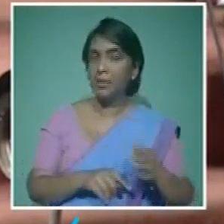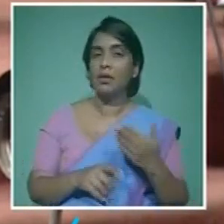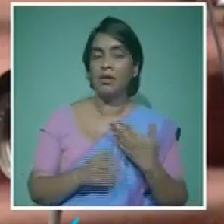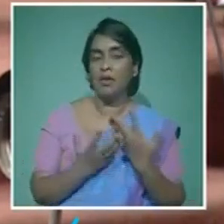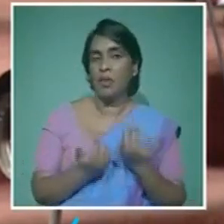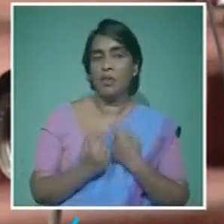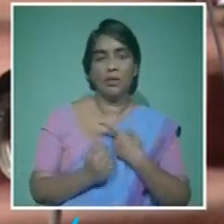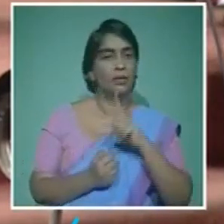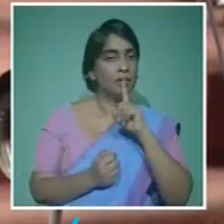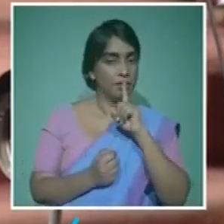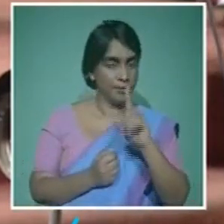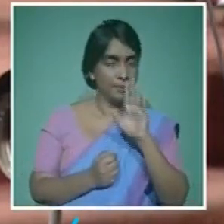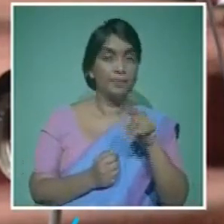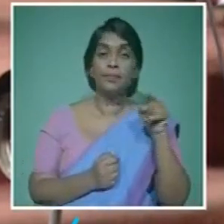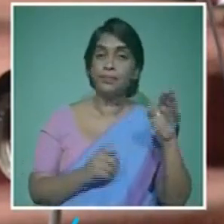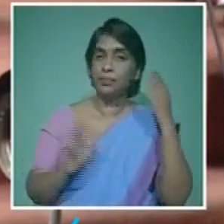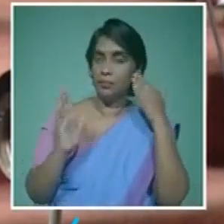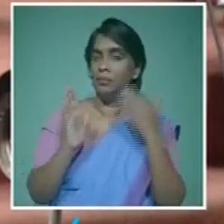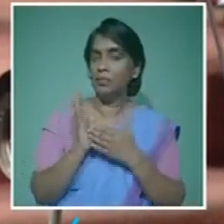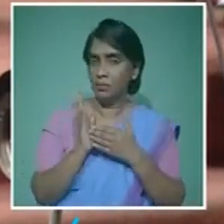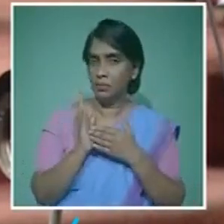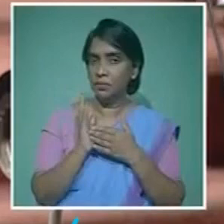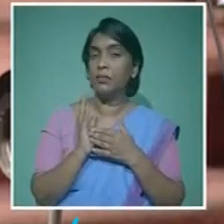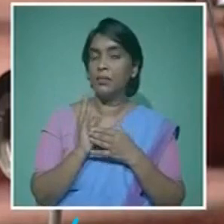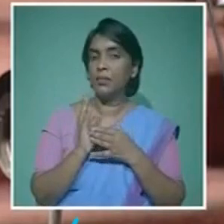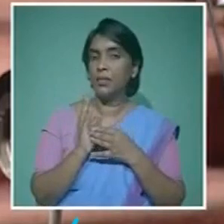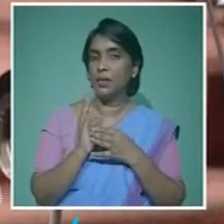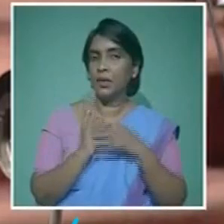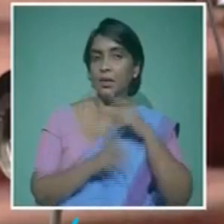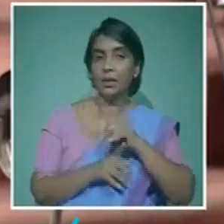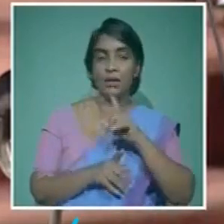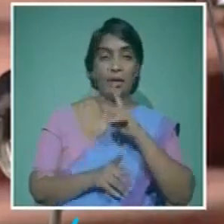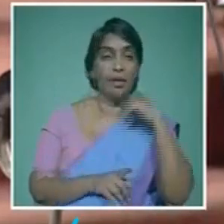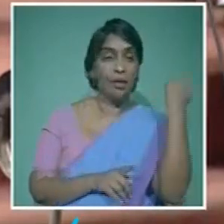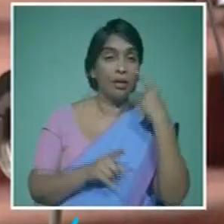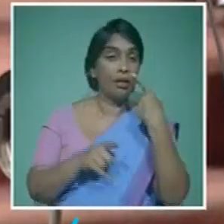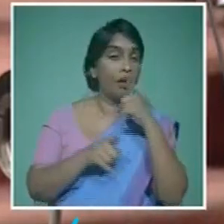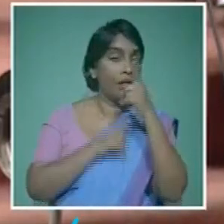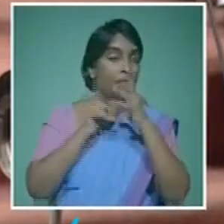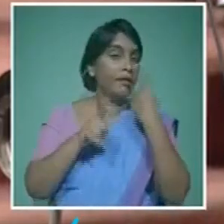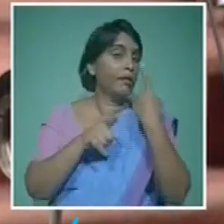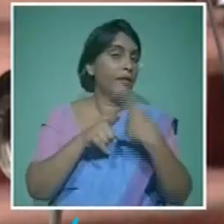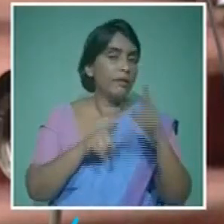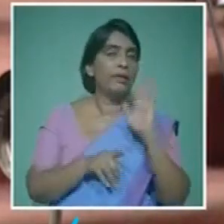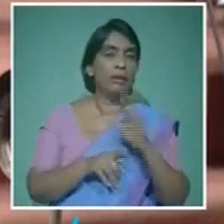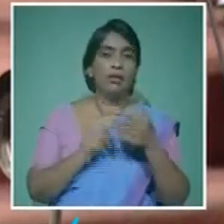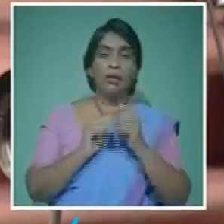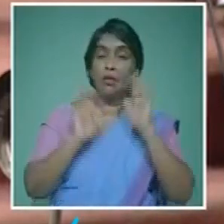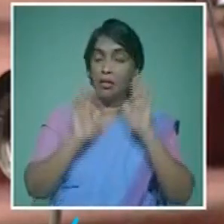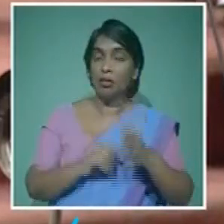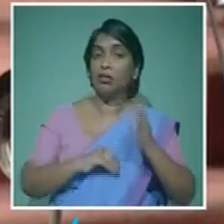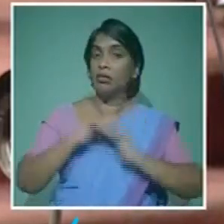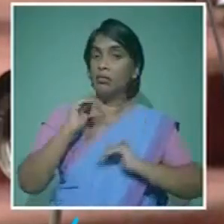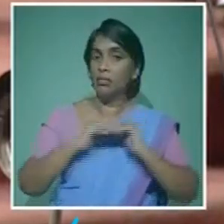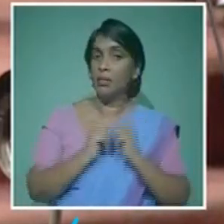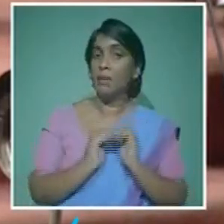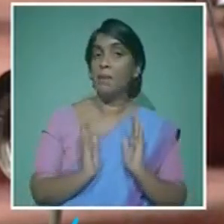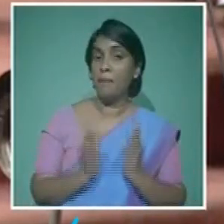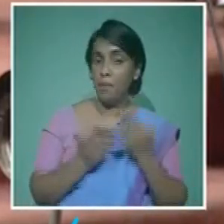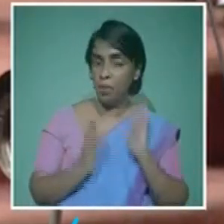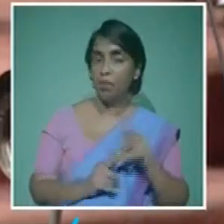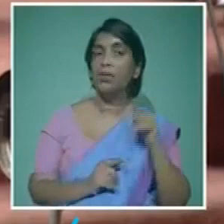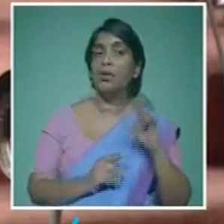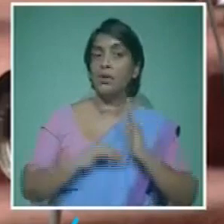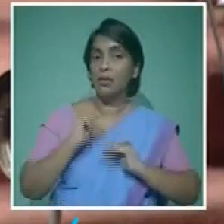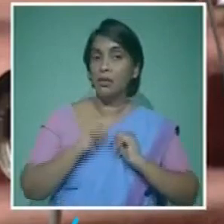கூறப்படுகின்றது. அவைகளெல்லாம் பேப்பரில் இருக்கிறது, ஆனால் இவைகள் செயல்படுத்தப்பட வேண்டும்.